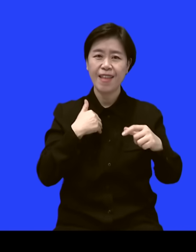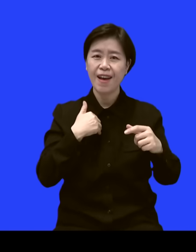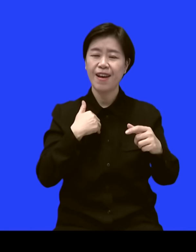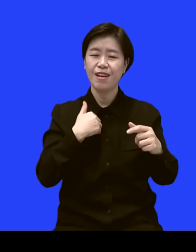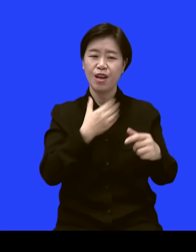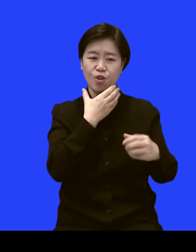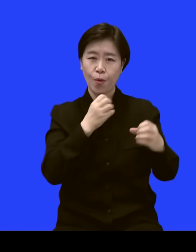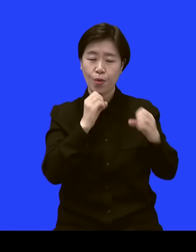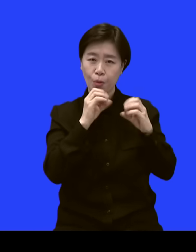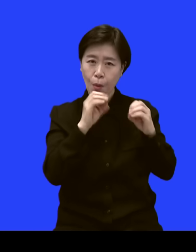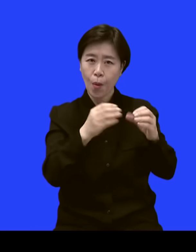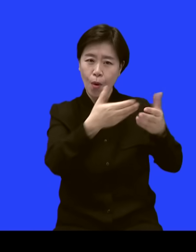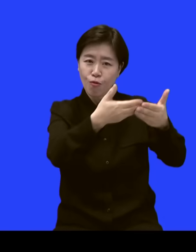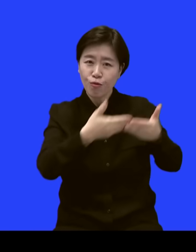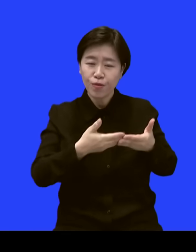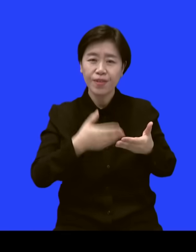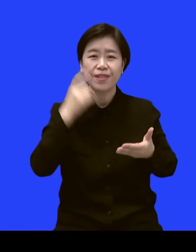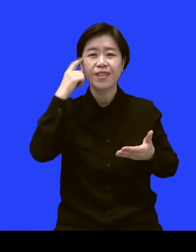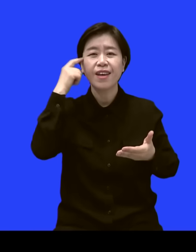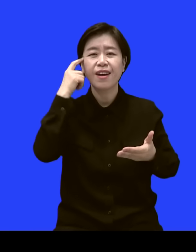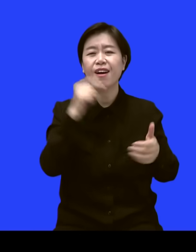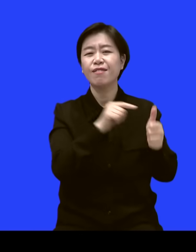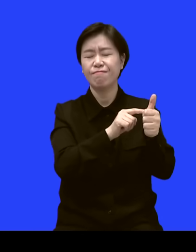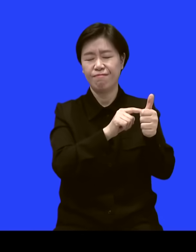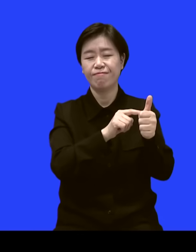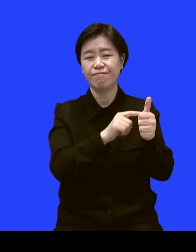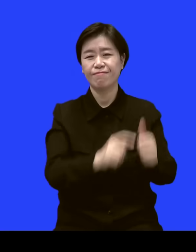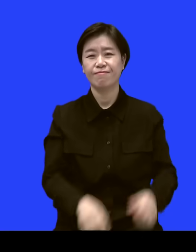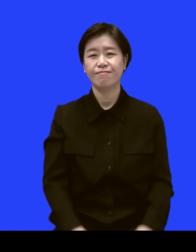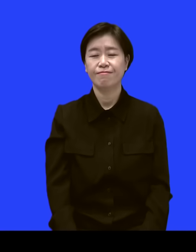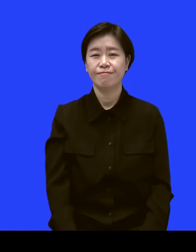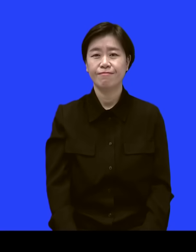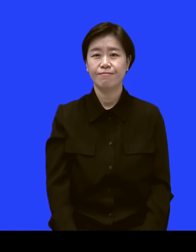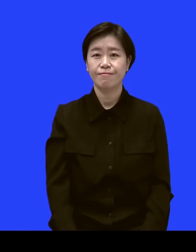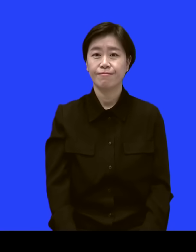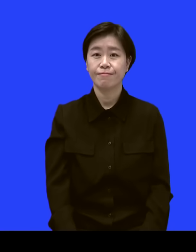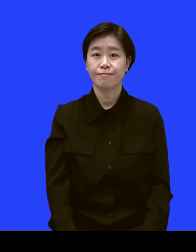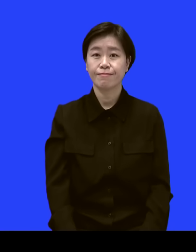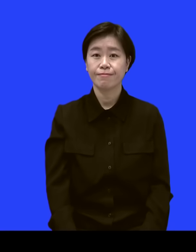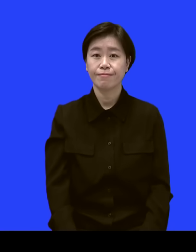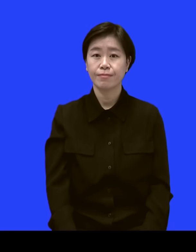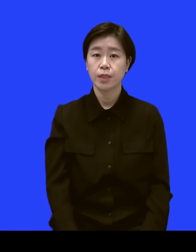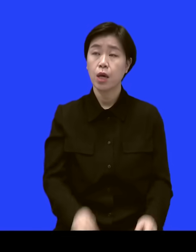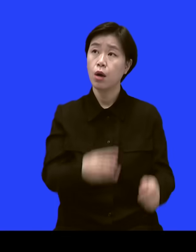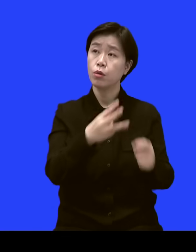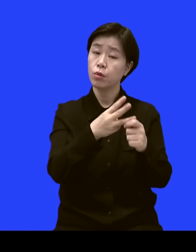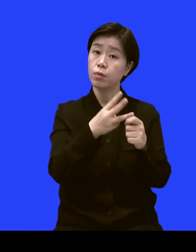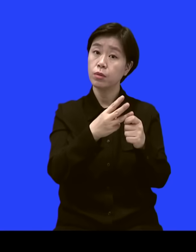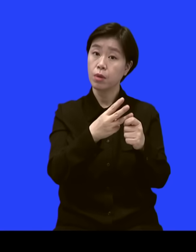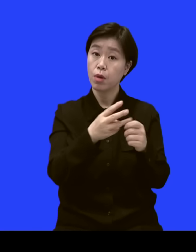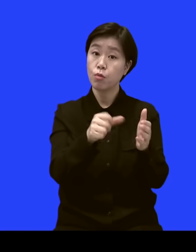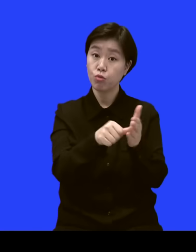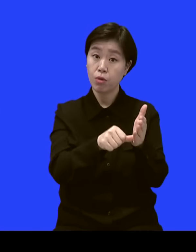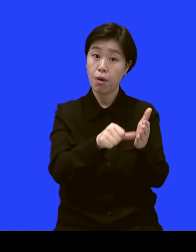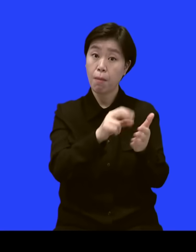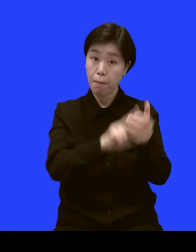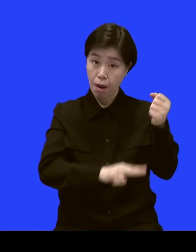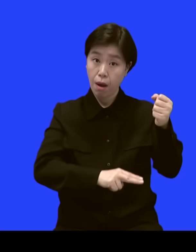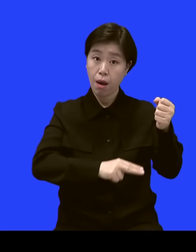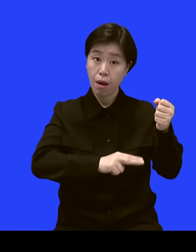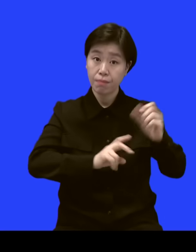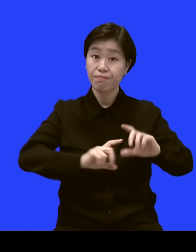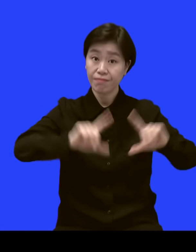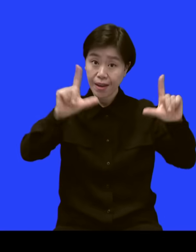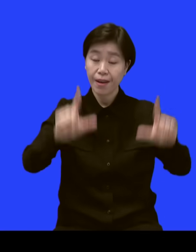이분은 전도해야겠다는 마음이 강하게 들었대요. 그래서 이제 3번째 거래하는 날 저보고 서초교회 주차장으로